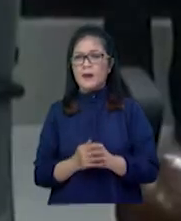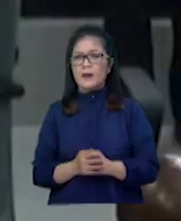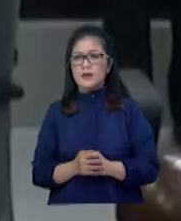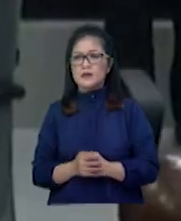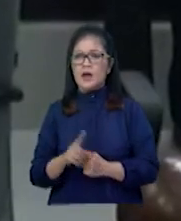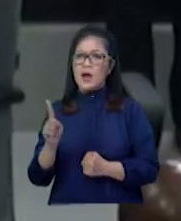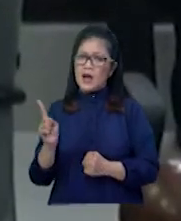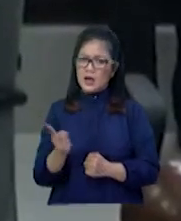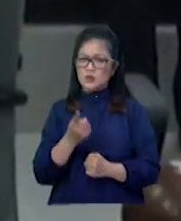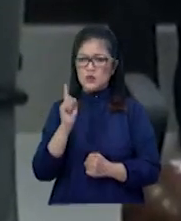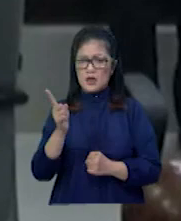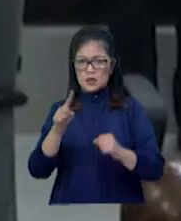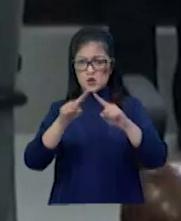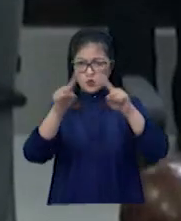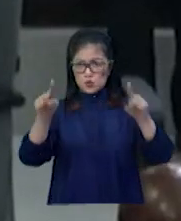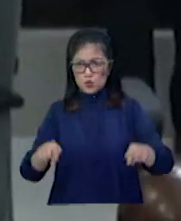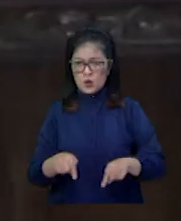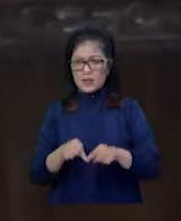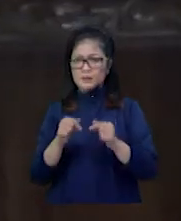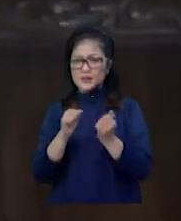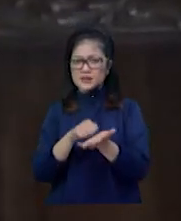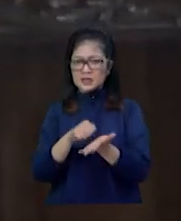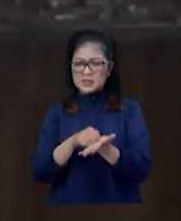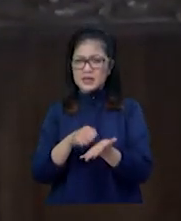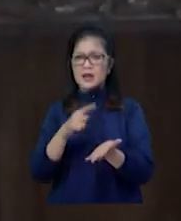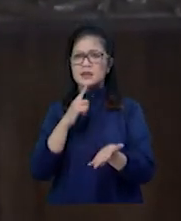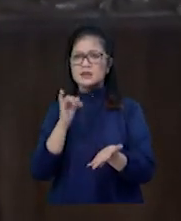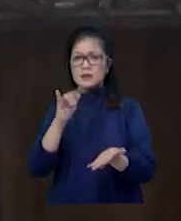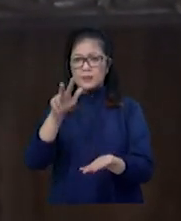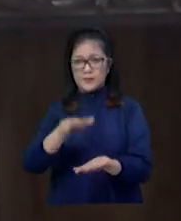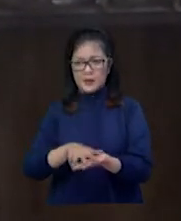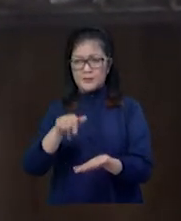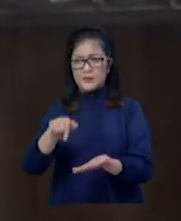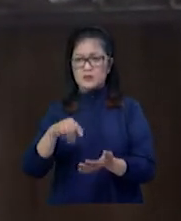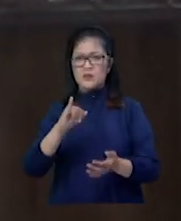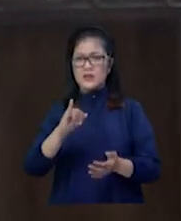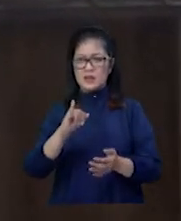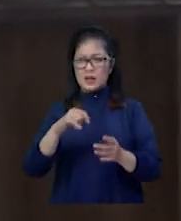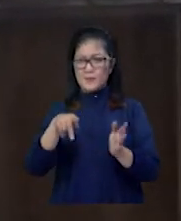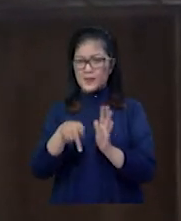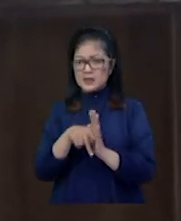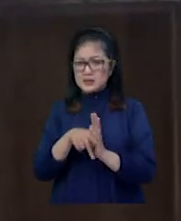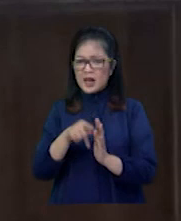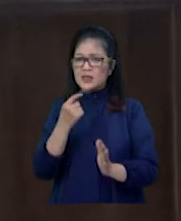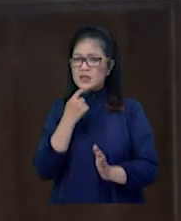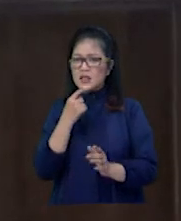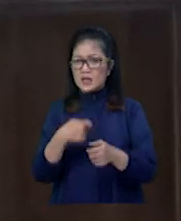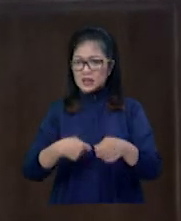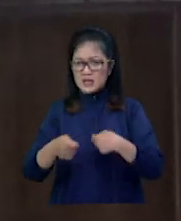elektronik. Indra Kenz dijerat pasal berlapis, yakni tindak pidana pencucian uang dan Undang-Undang Transaksi Elektronik